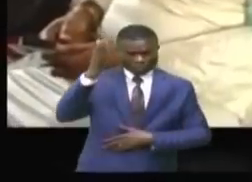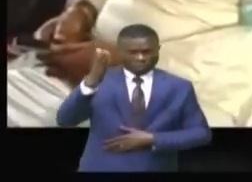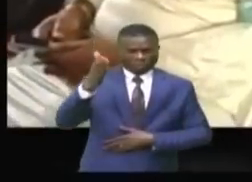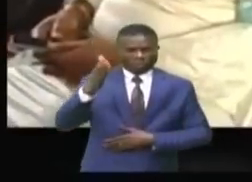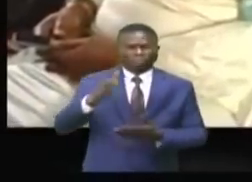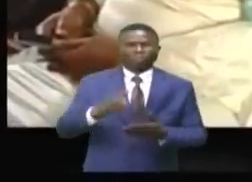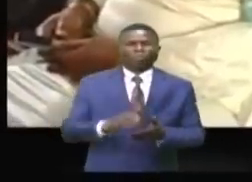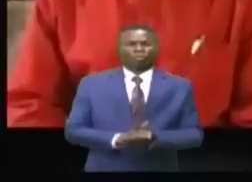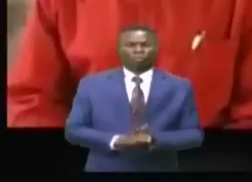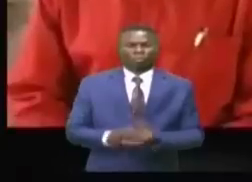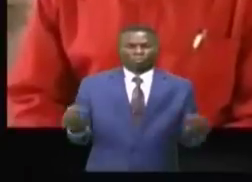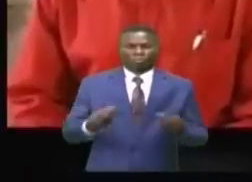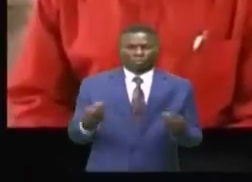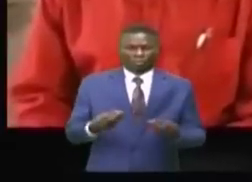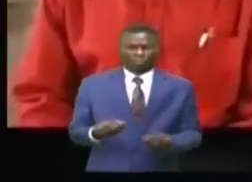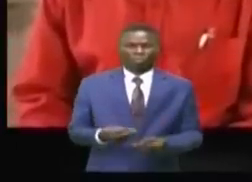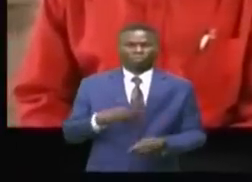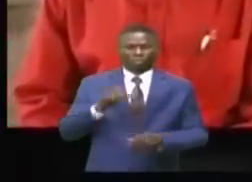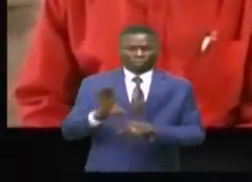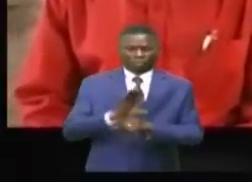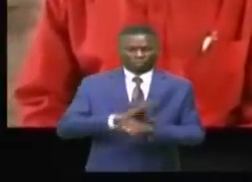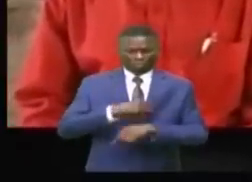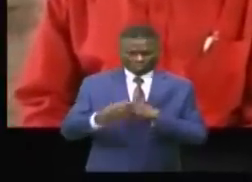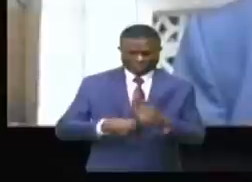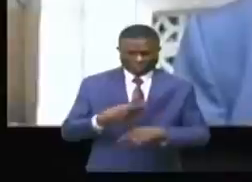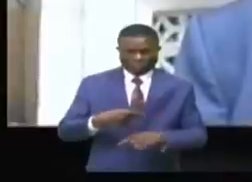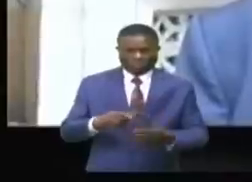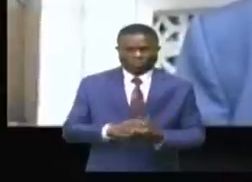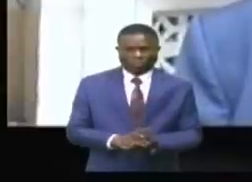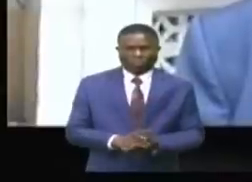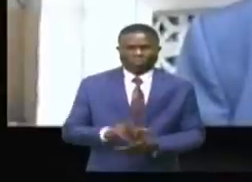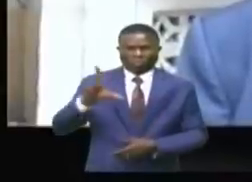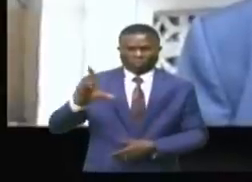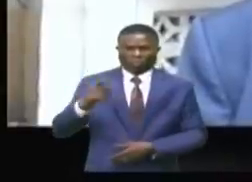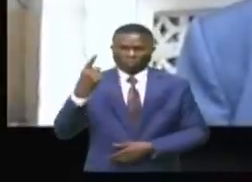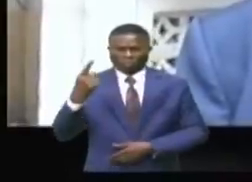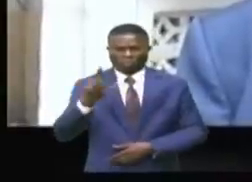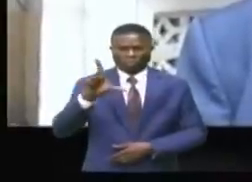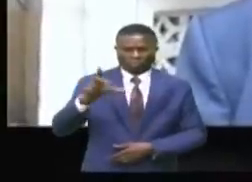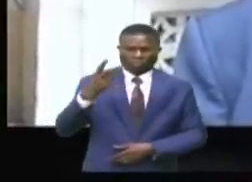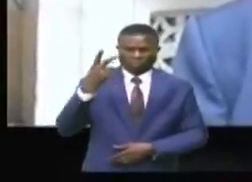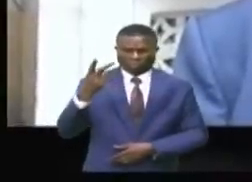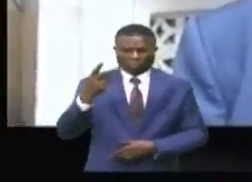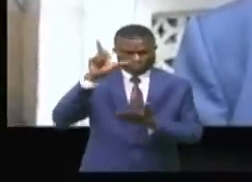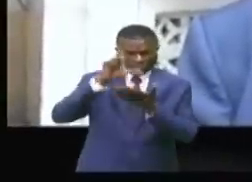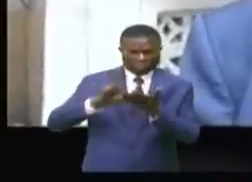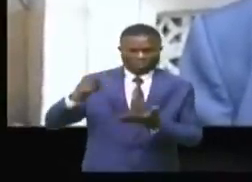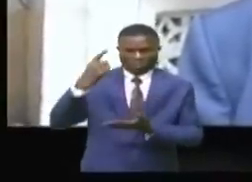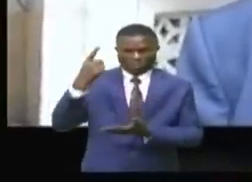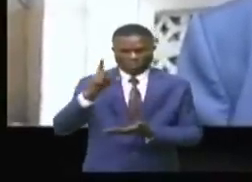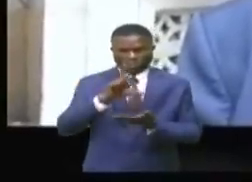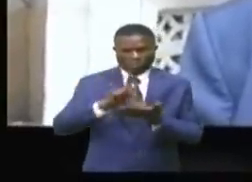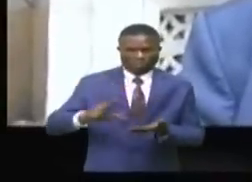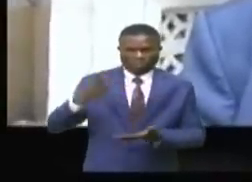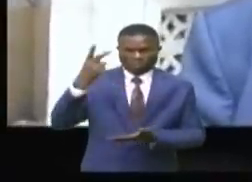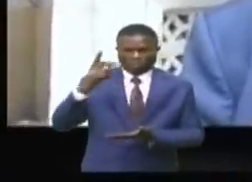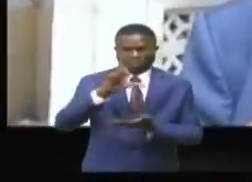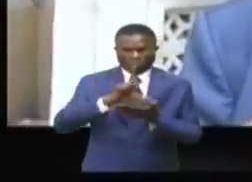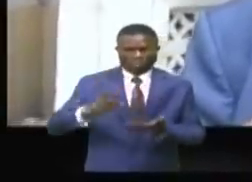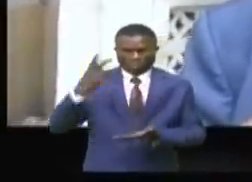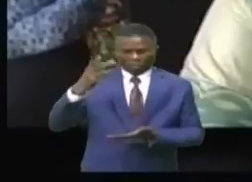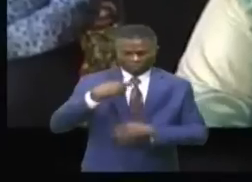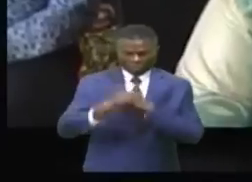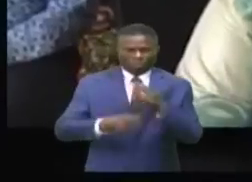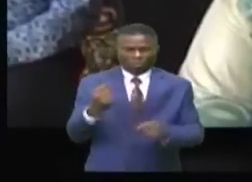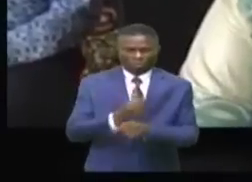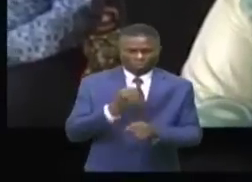apprenants. Parce que le tutorat commence à partir de L1, L2 et L3. Nous voulons mettre des travaux et les